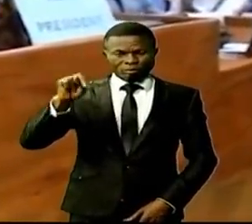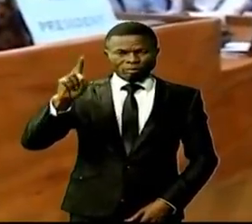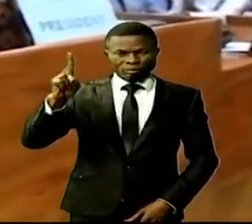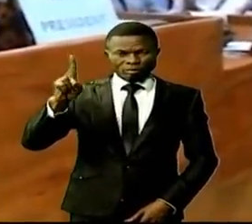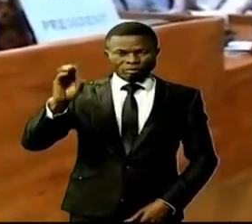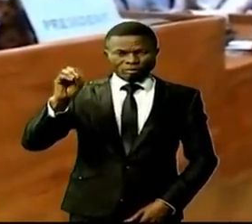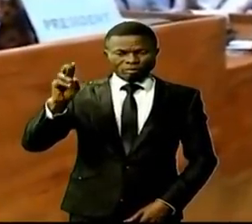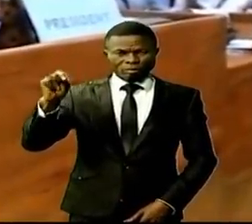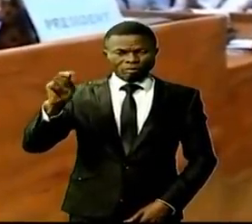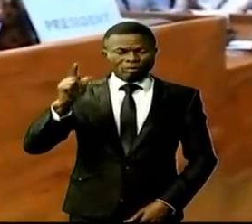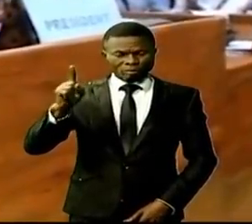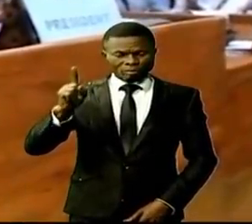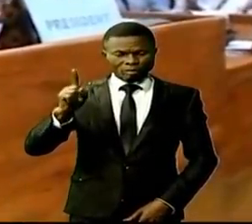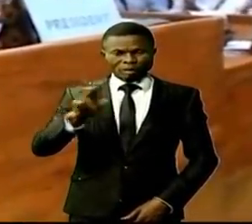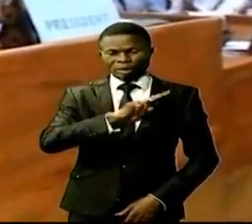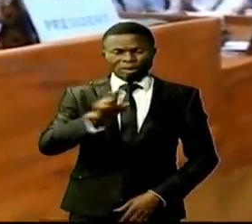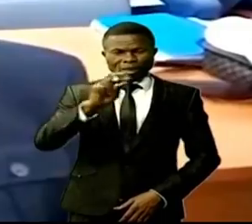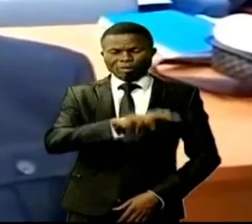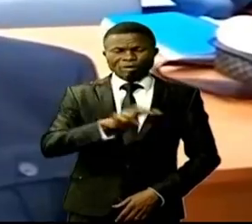2022 est déclaré recevable.